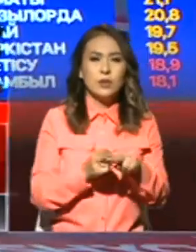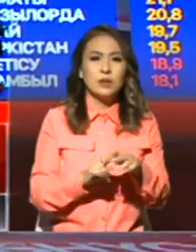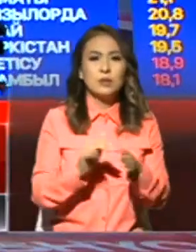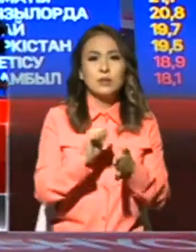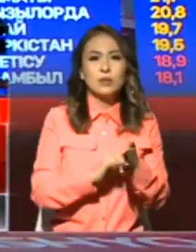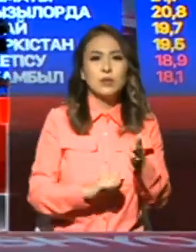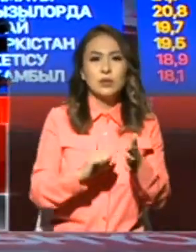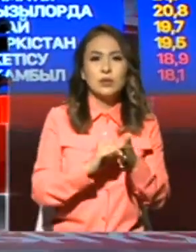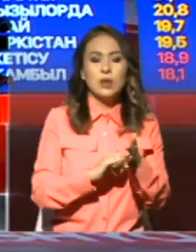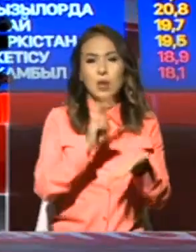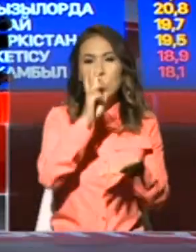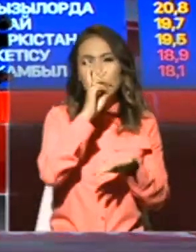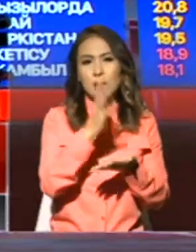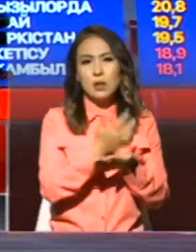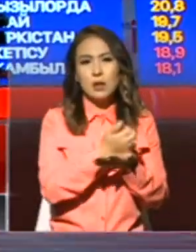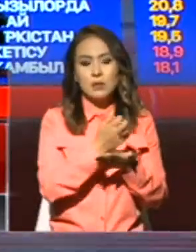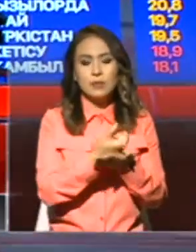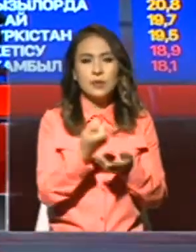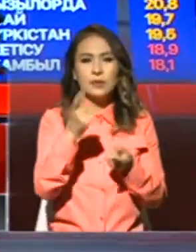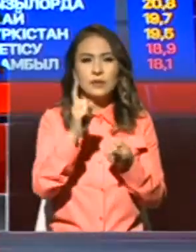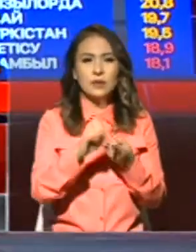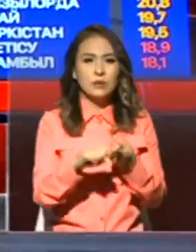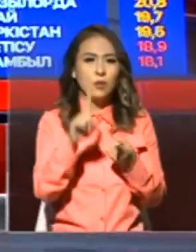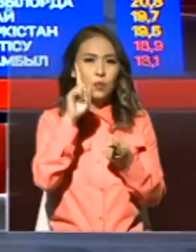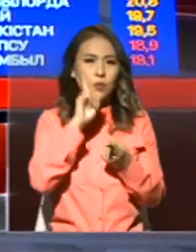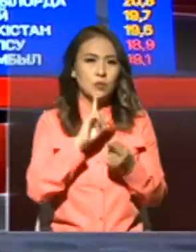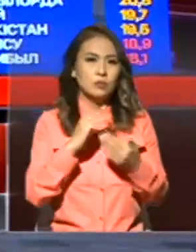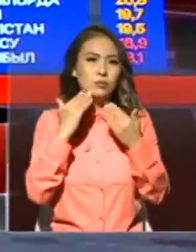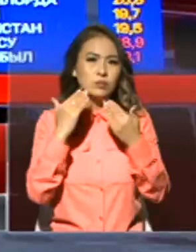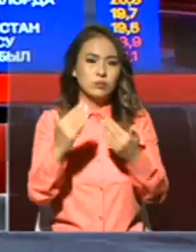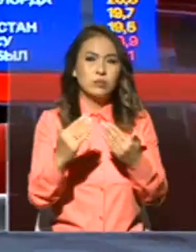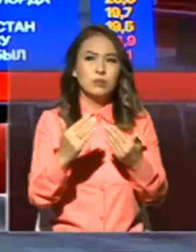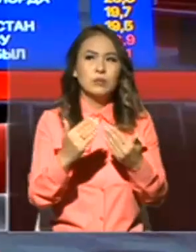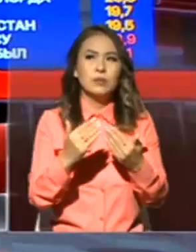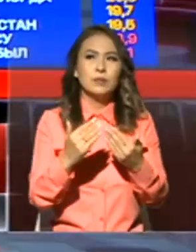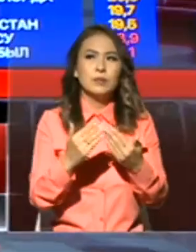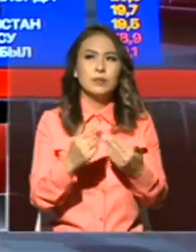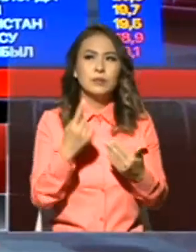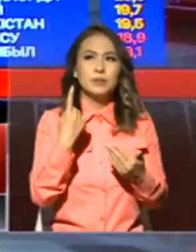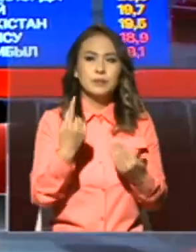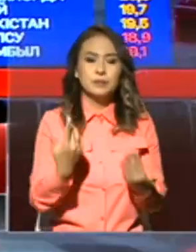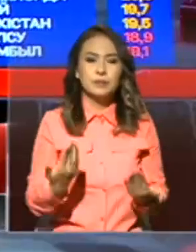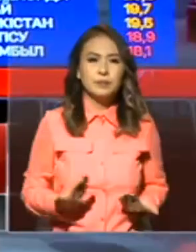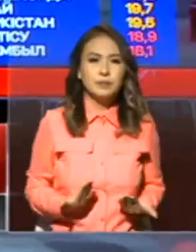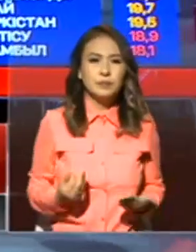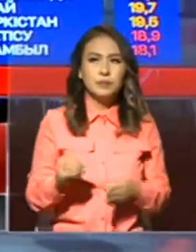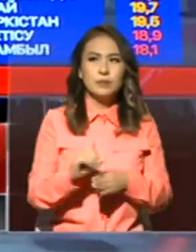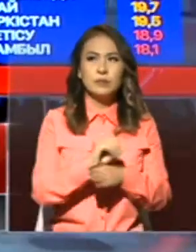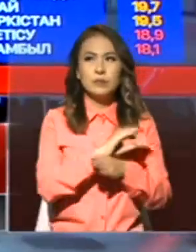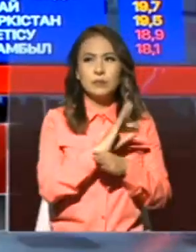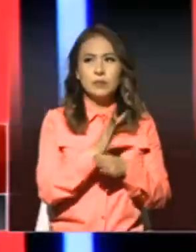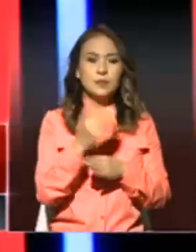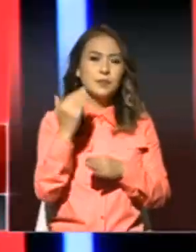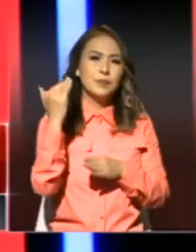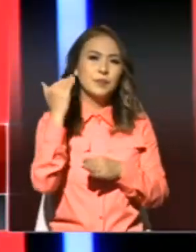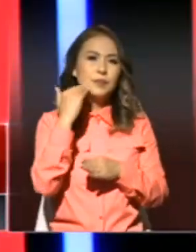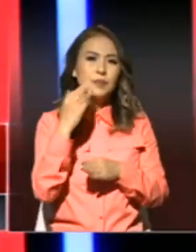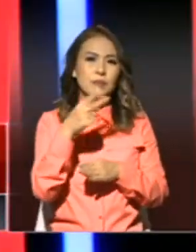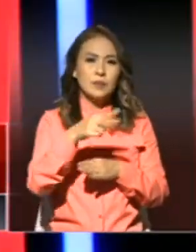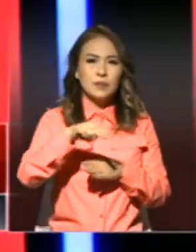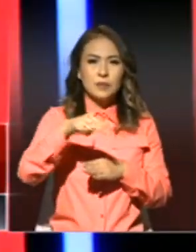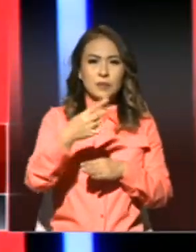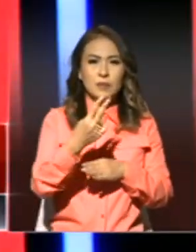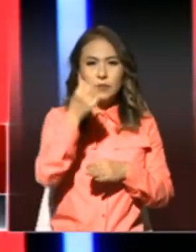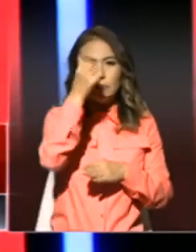жаңағы жалақысы, ақшасы соған ыңғай келтіріп тұр ғой. Қазір бір тұрғын үймен қамту үшін көрсеткіш 2022 жылы